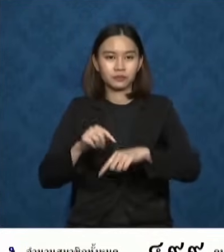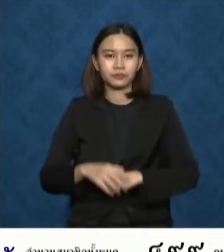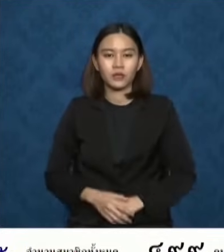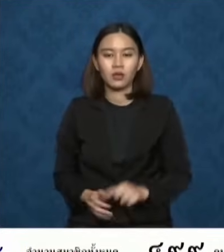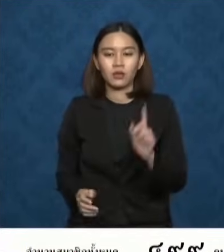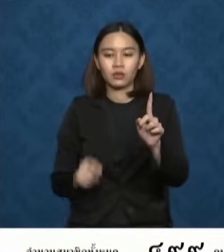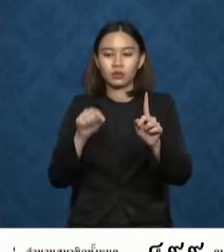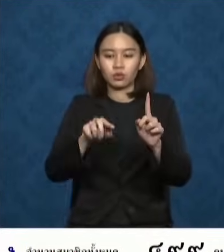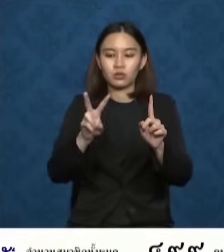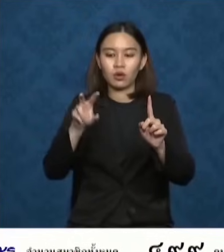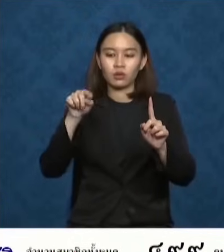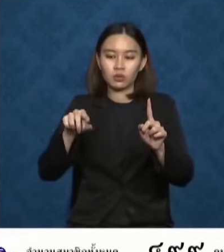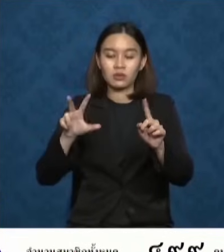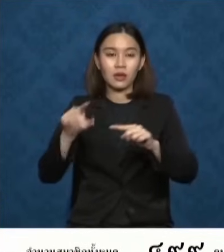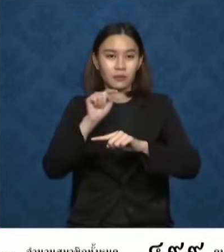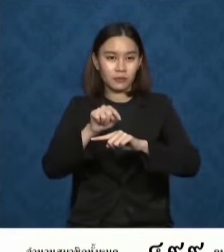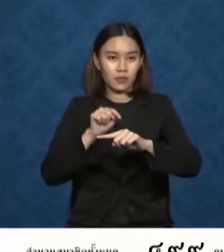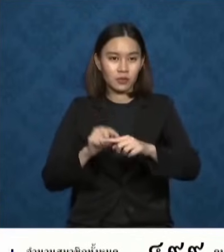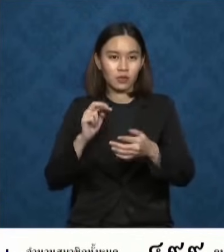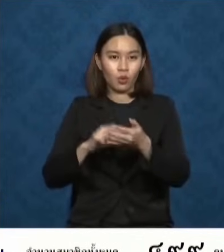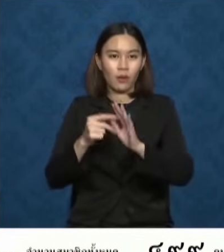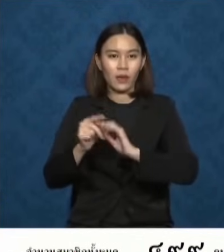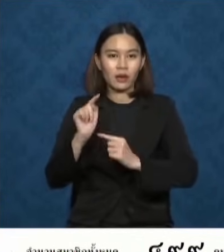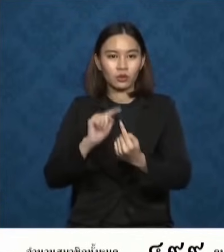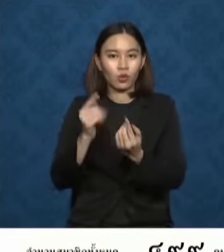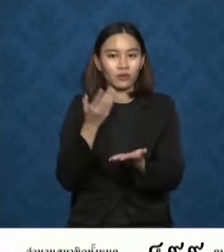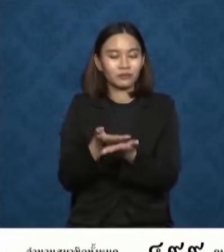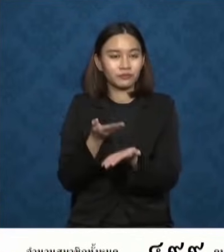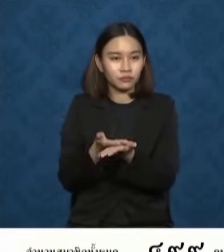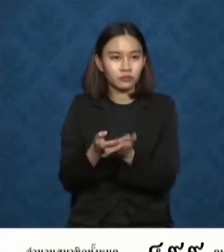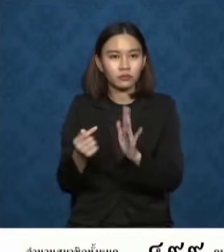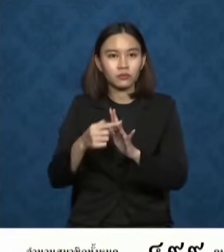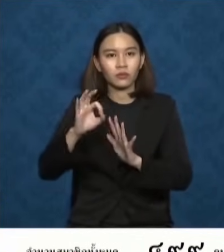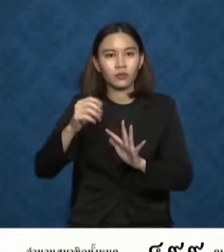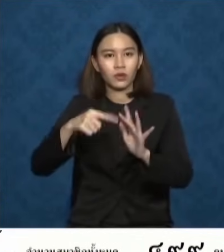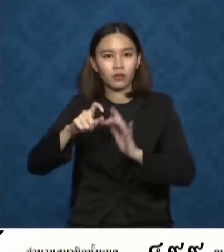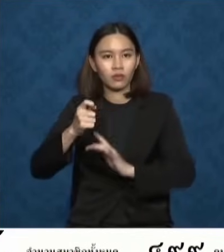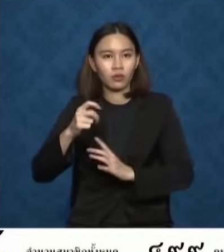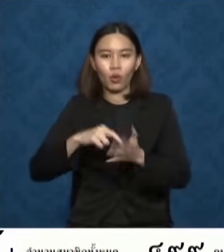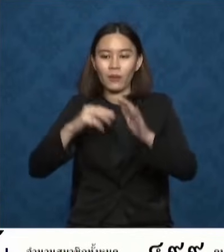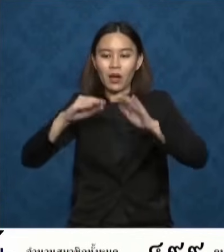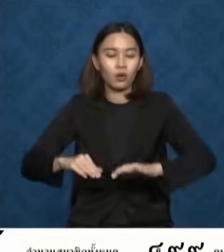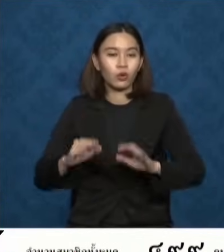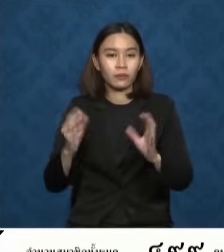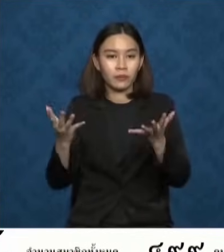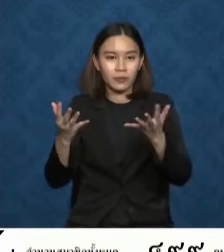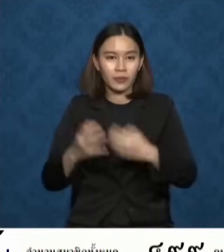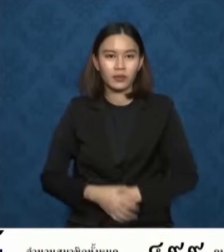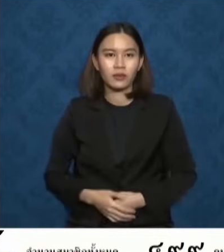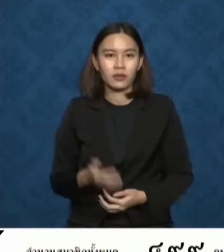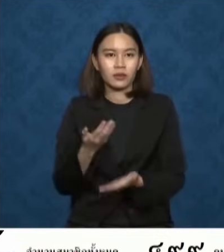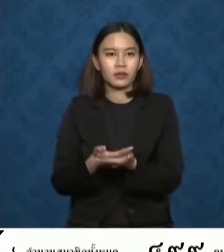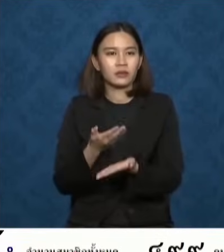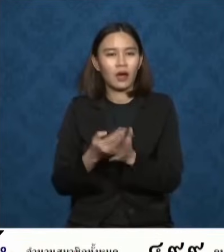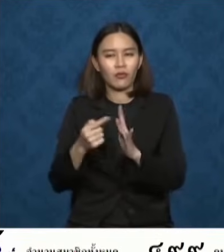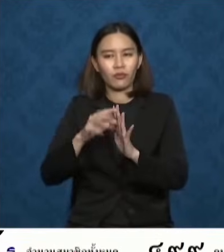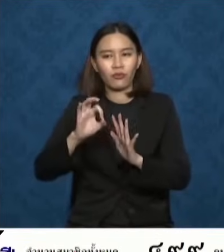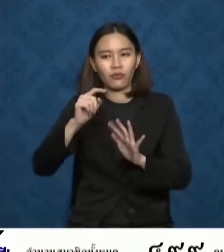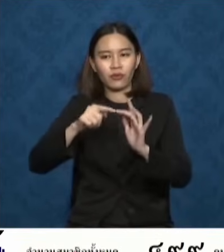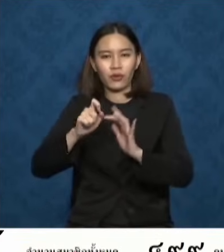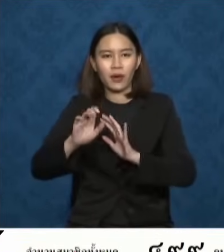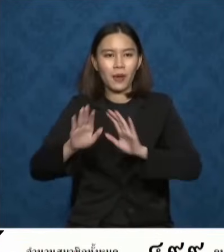1.2.3% 1.2.3% เนี่ยถ้าคิดอัตราเงินเฟ้อแทบไม่ลดนะเงินเฟ้ออย่างน้อยก็อยู่ประมาณเฉ